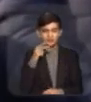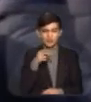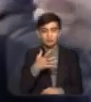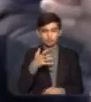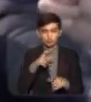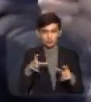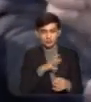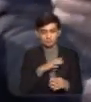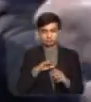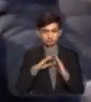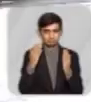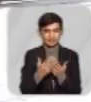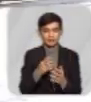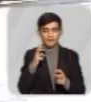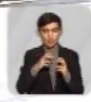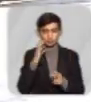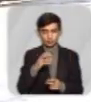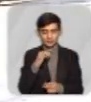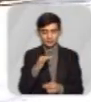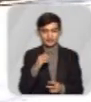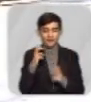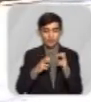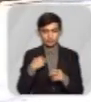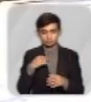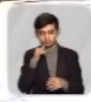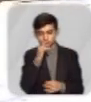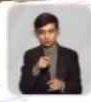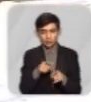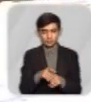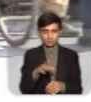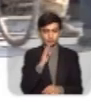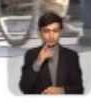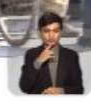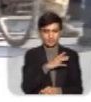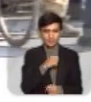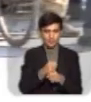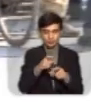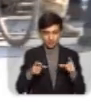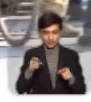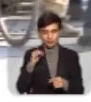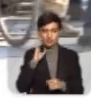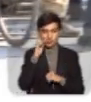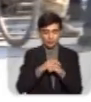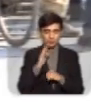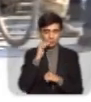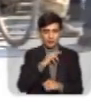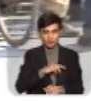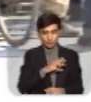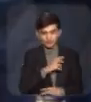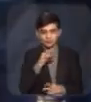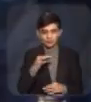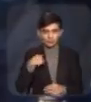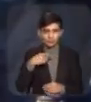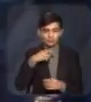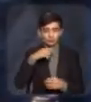болып зауытты қоршаймыз қой. Зауытты қоршауға аламыз деп шу шығарған шаруалар күн түн демей тер төгіп, енді табанақы маңдай тердің